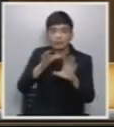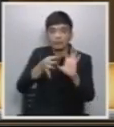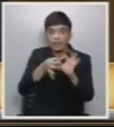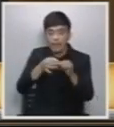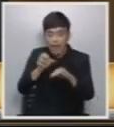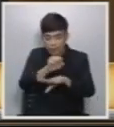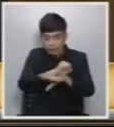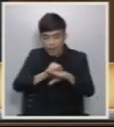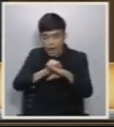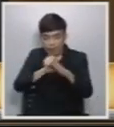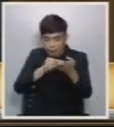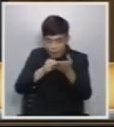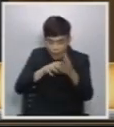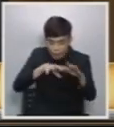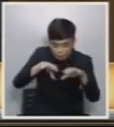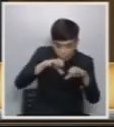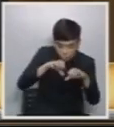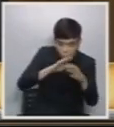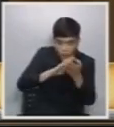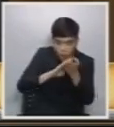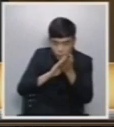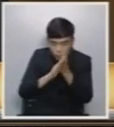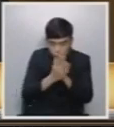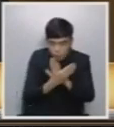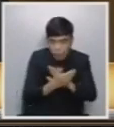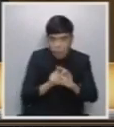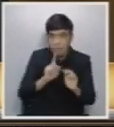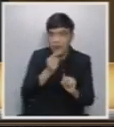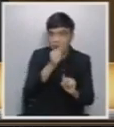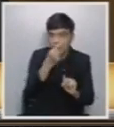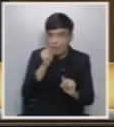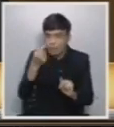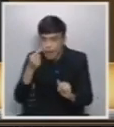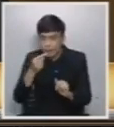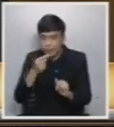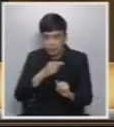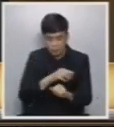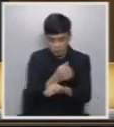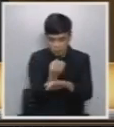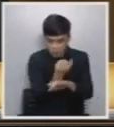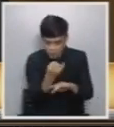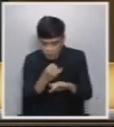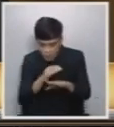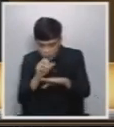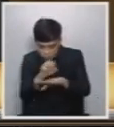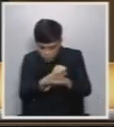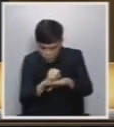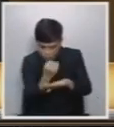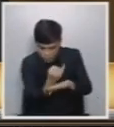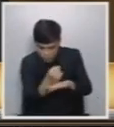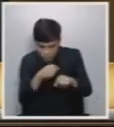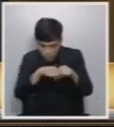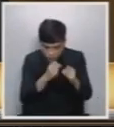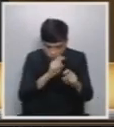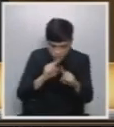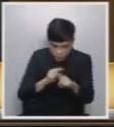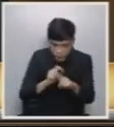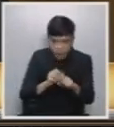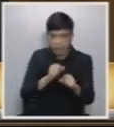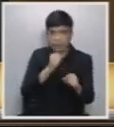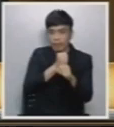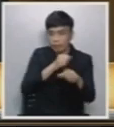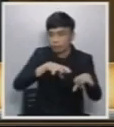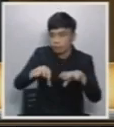ภาพที่ใช้การได้เพราะว่าจะไม่มีงบประมาณประจำไปดูแลรักษาสนามกีฬาศูนย์กีฬาให้อยู่ในสภาพที่ใช้